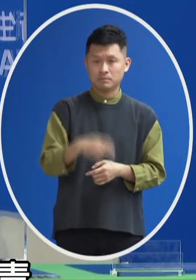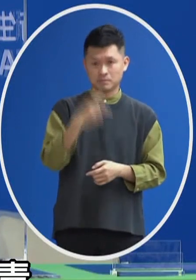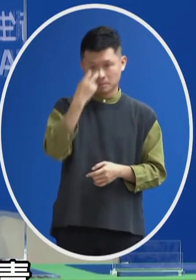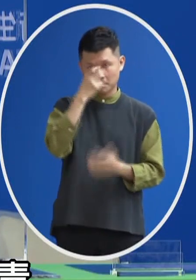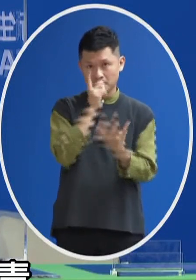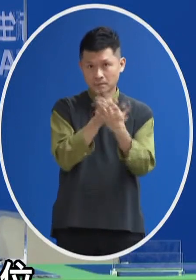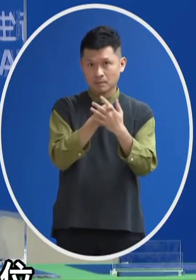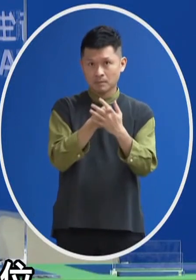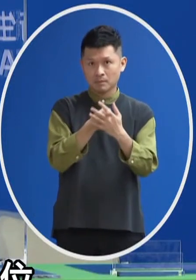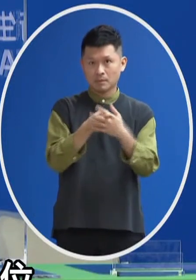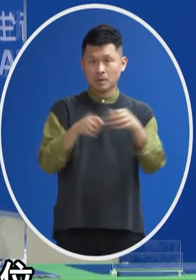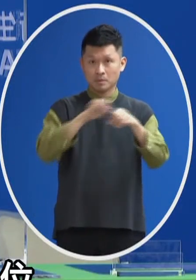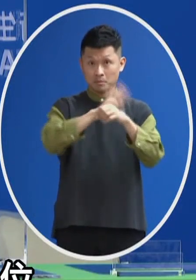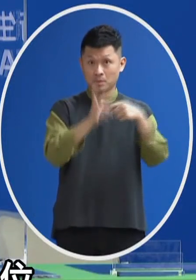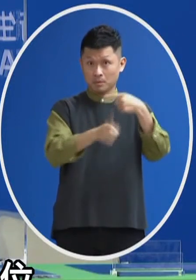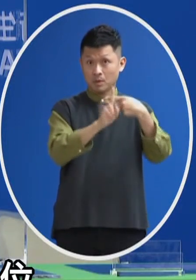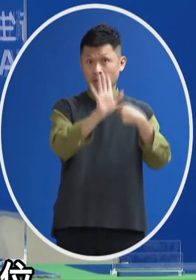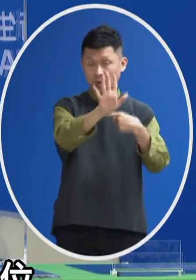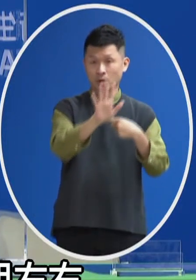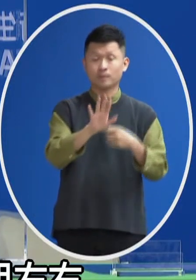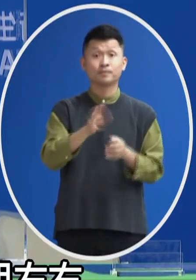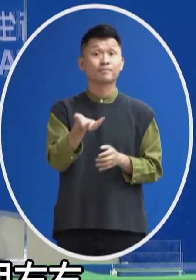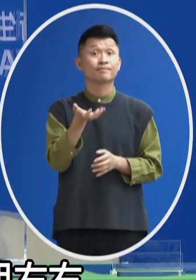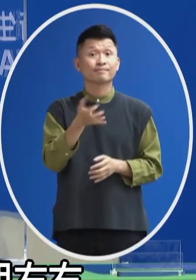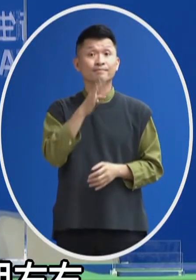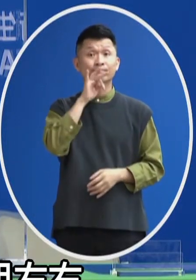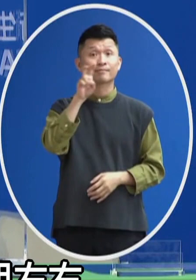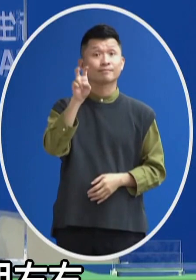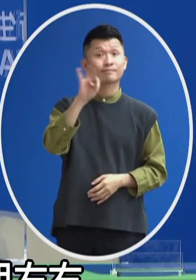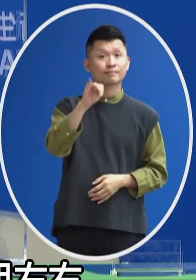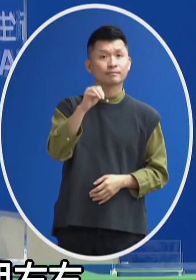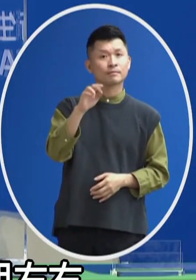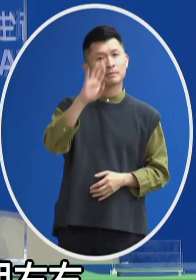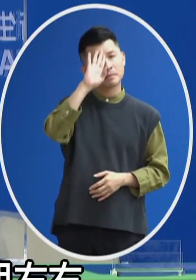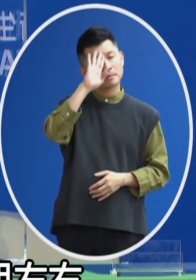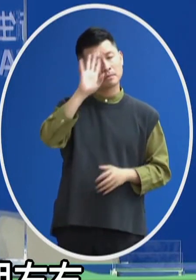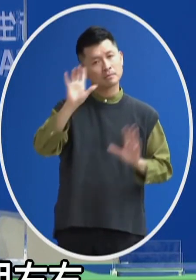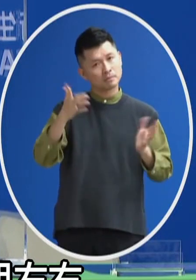病毒。那至于20多岁的这一位，这是大概病程是1个星期左右。